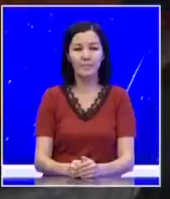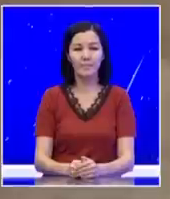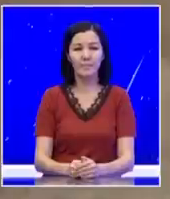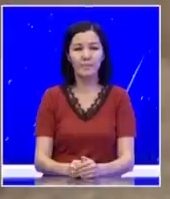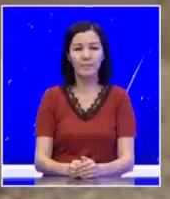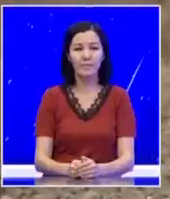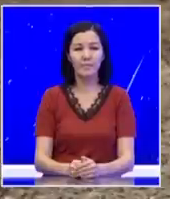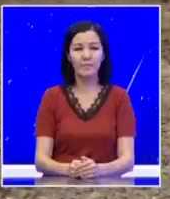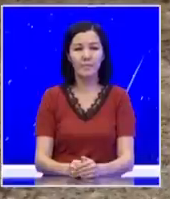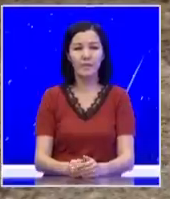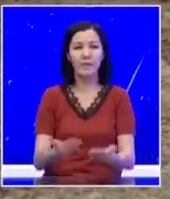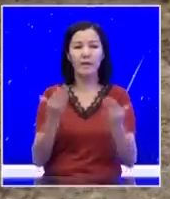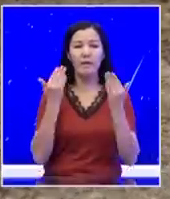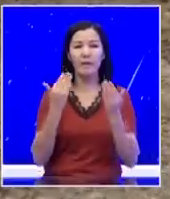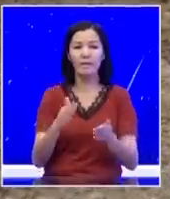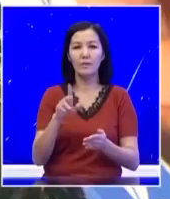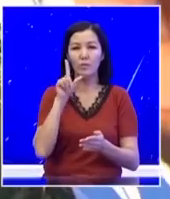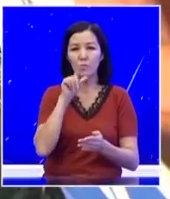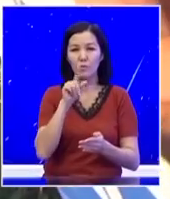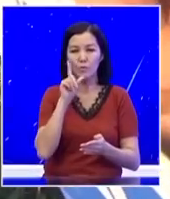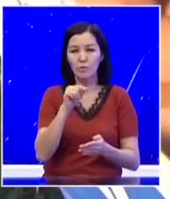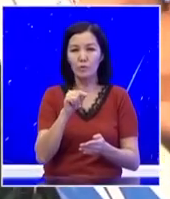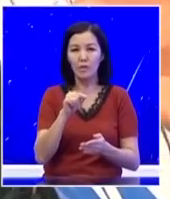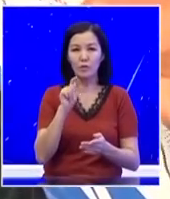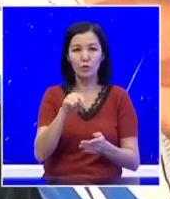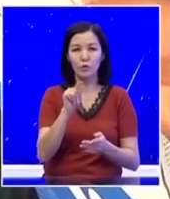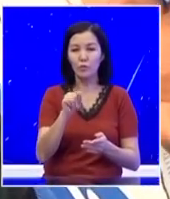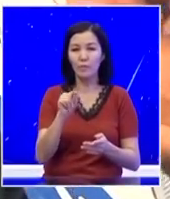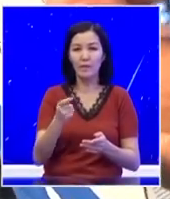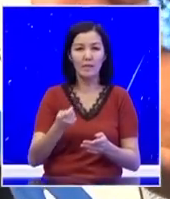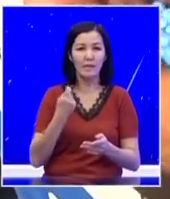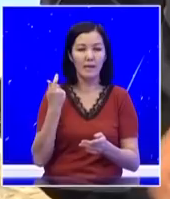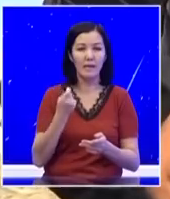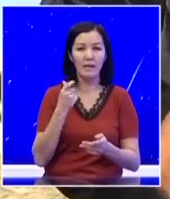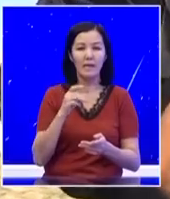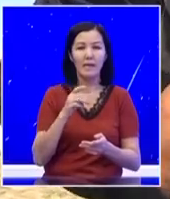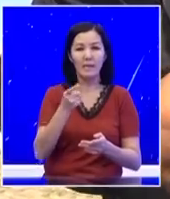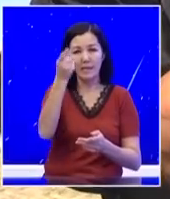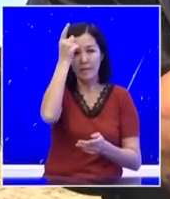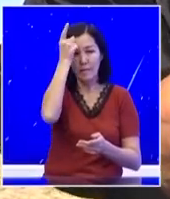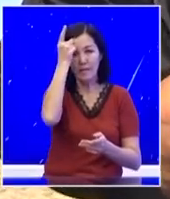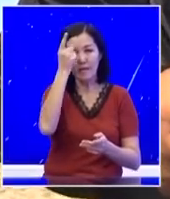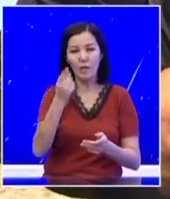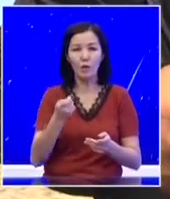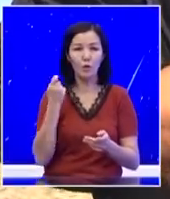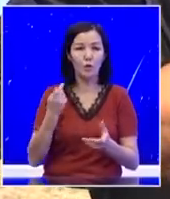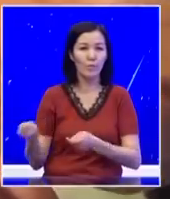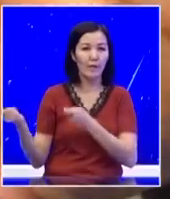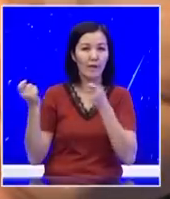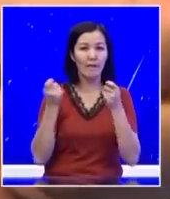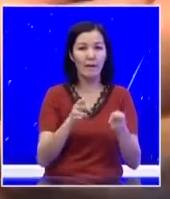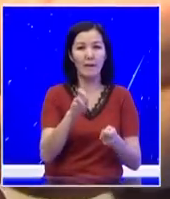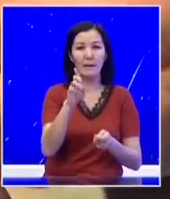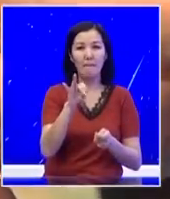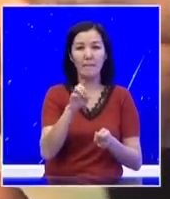Көк түсті құртқыс шығып кетпейтін бұлданды дихандар жақсы білет. Германиялық игратты тұқым. Өнімді әрі сенімді болған соң, бейбар